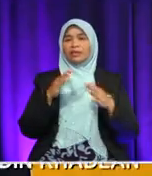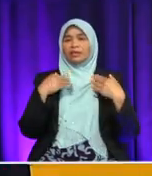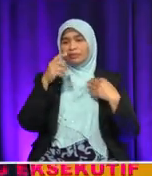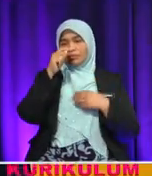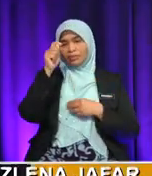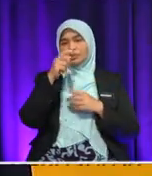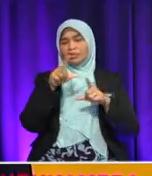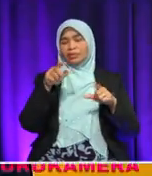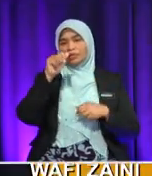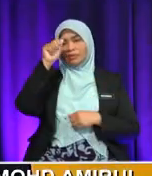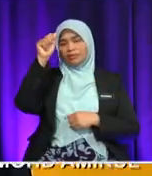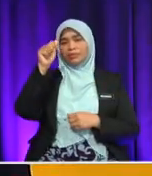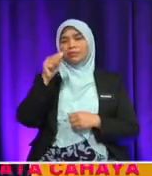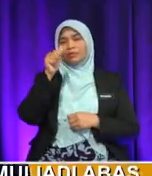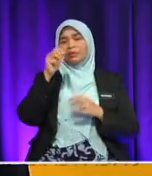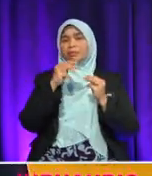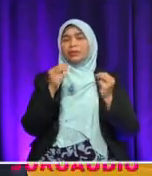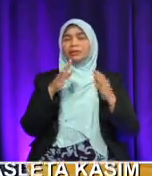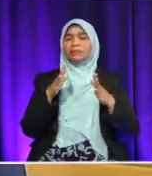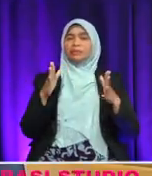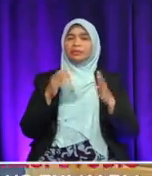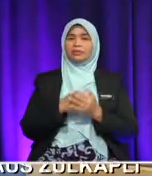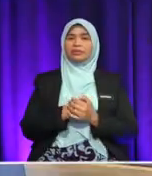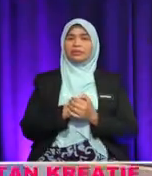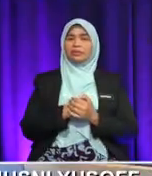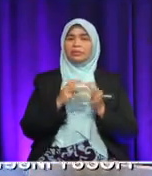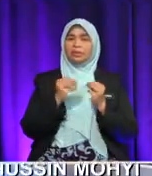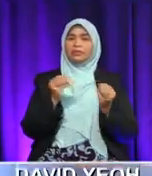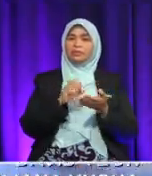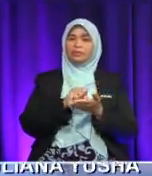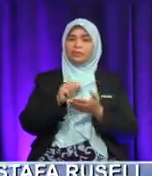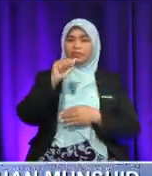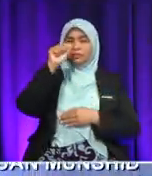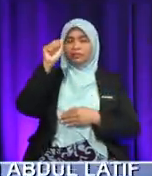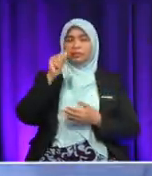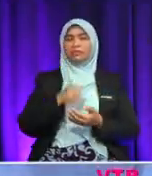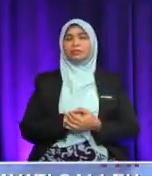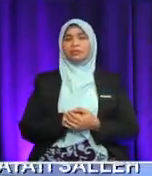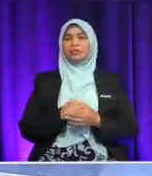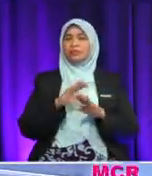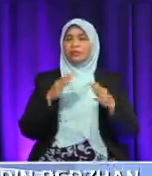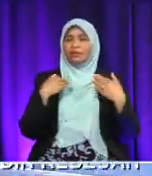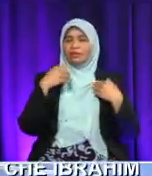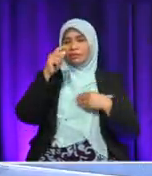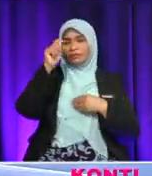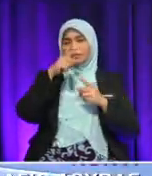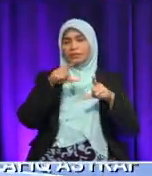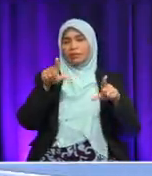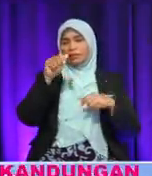Allahu akbar subhanallah walhamdulillah wala